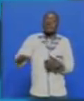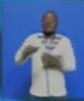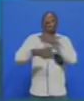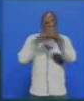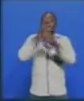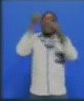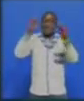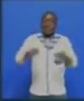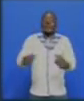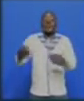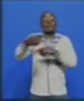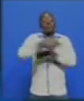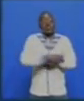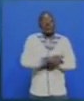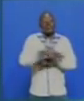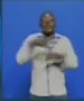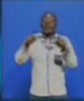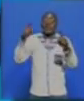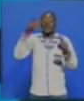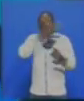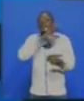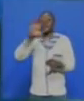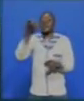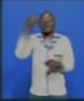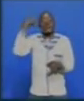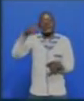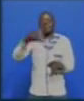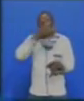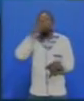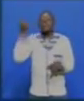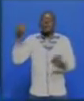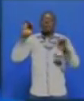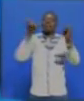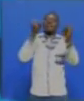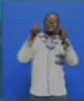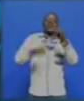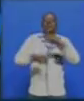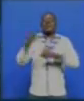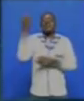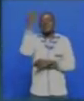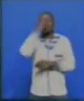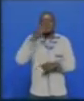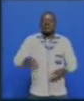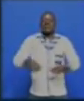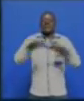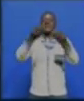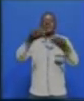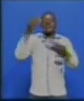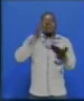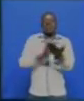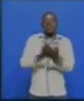rattraper un jour Messi. Et pourtant, le 5e sacre de meilleur joueur de foot européen lui a été octroyé sans suspense par le vote